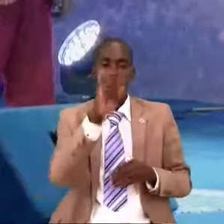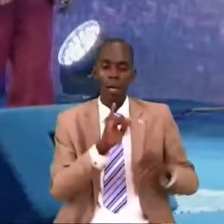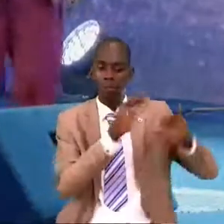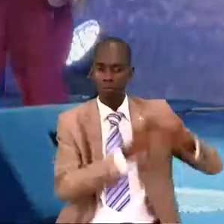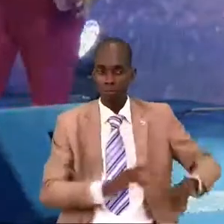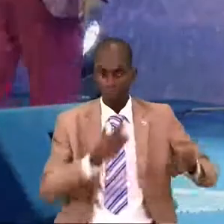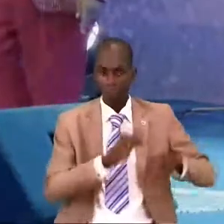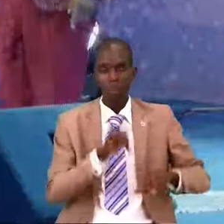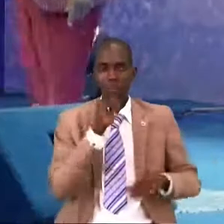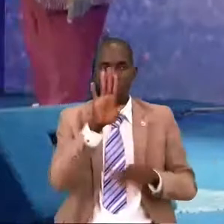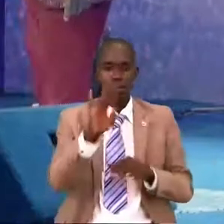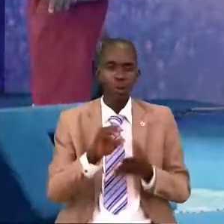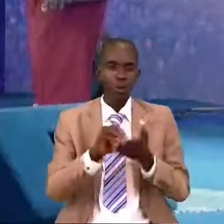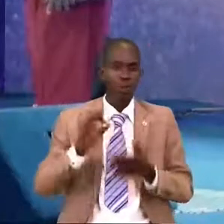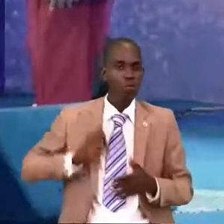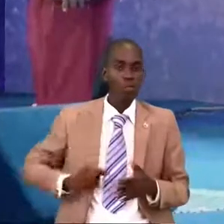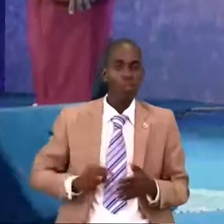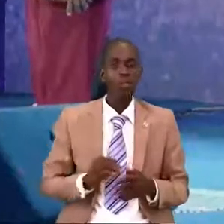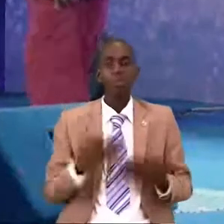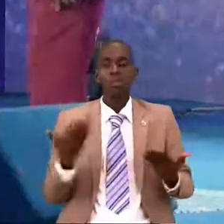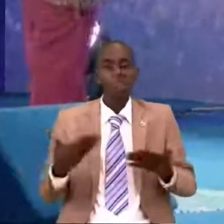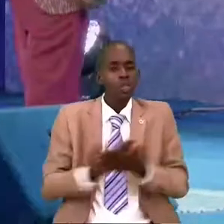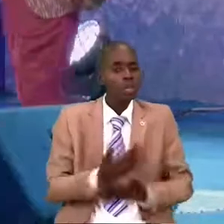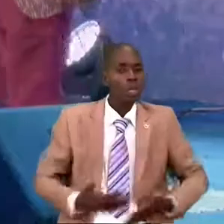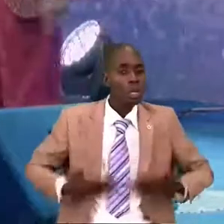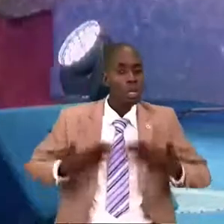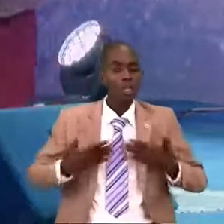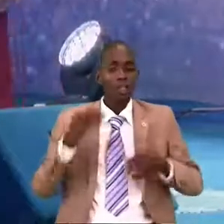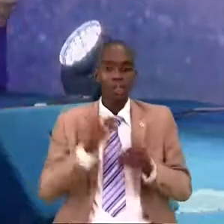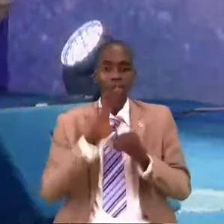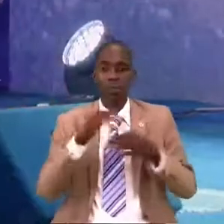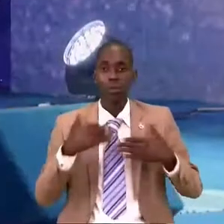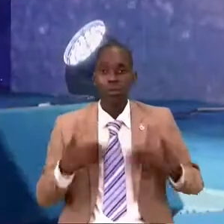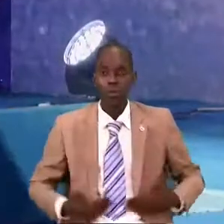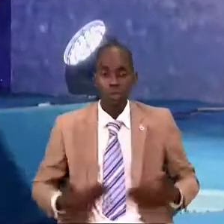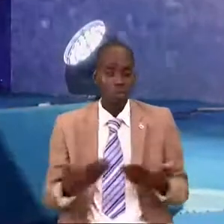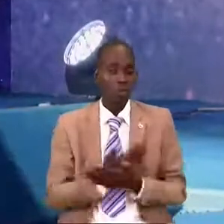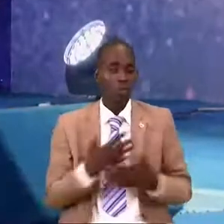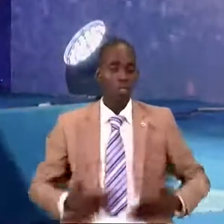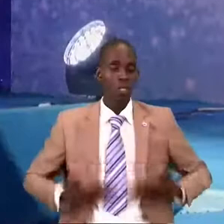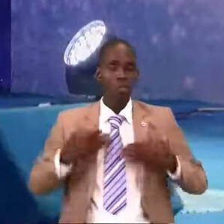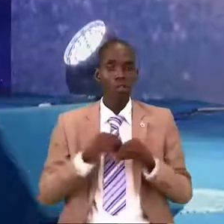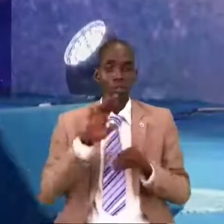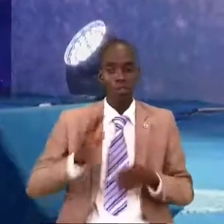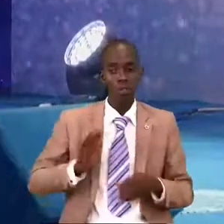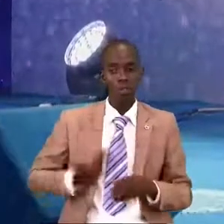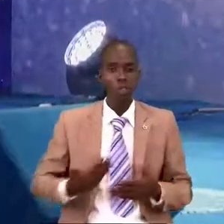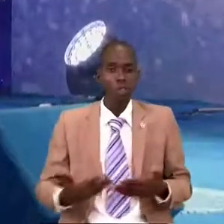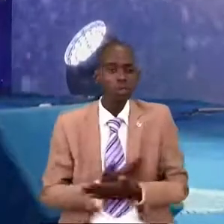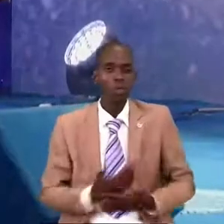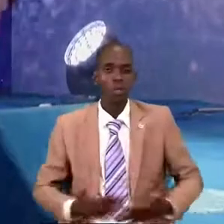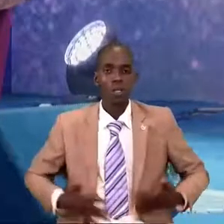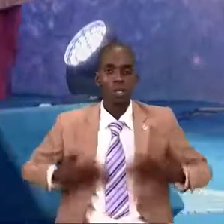la nouvelle vie dans ton âme, la nouvelle vie partout, en tout lieu, aidée par